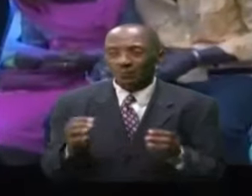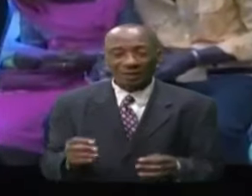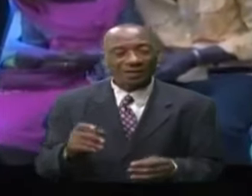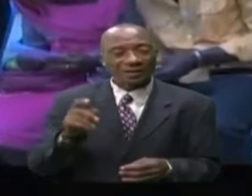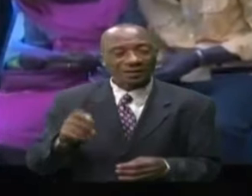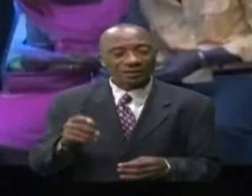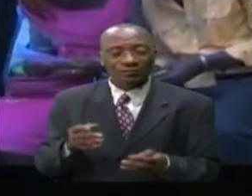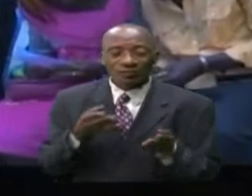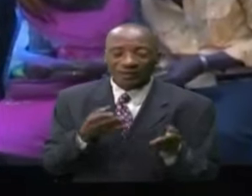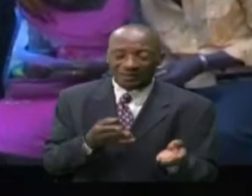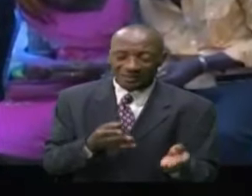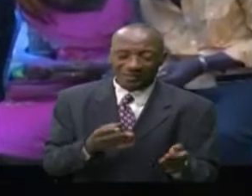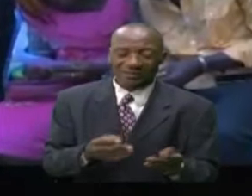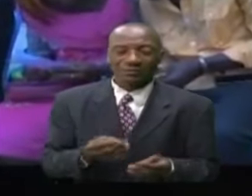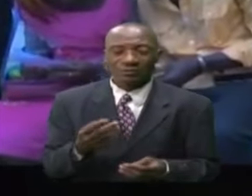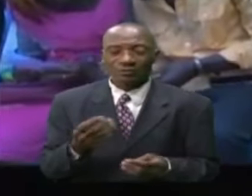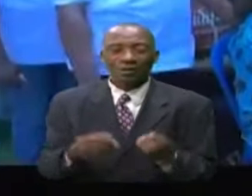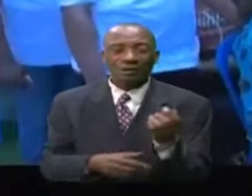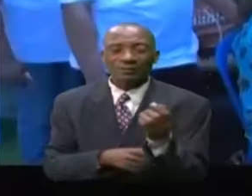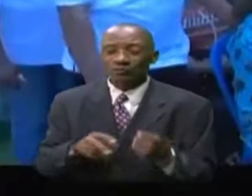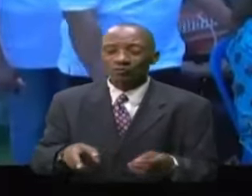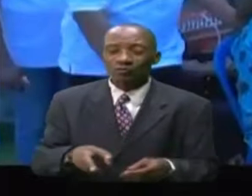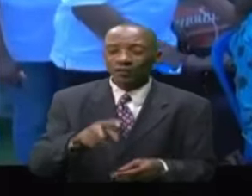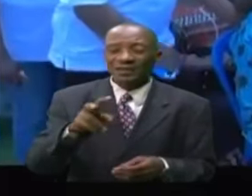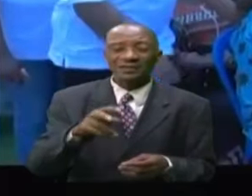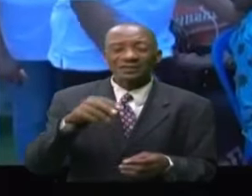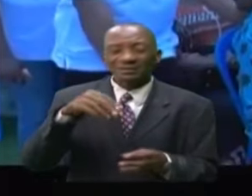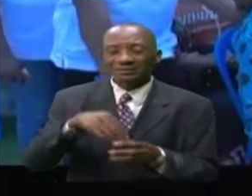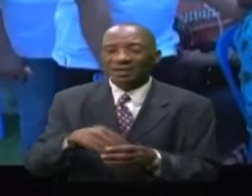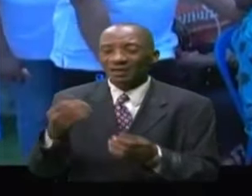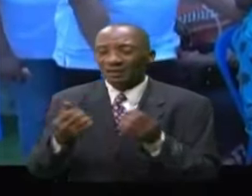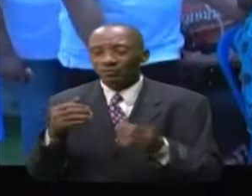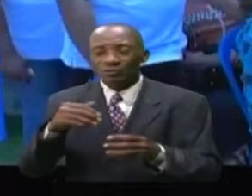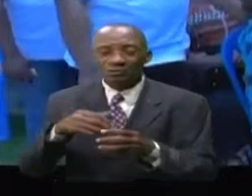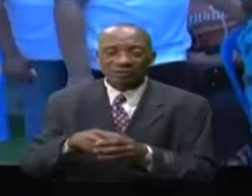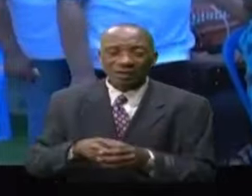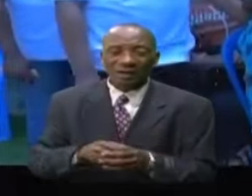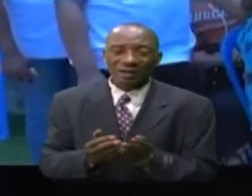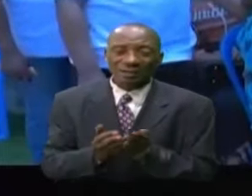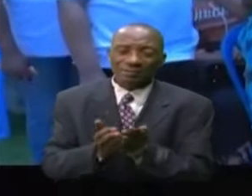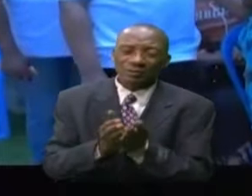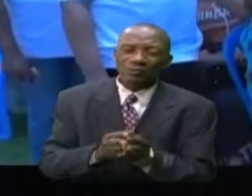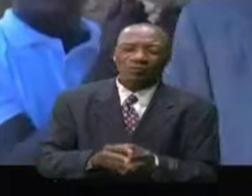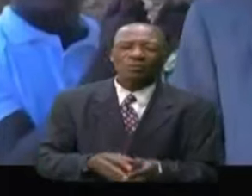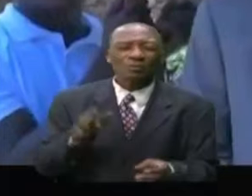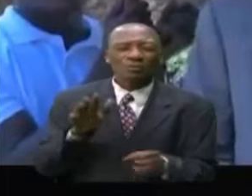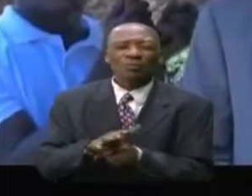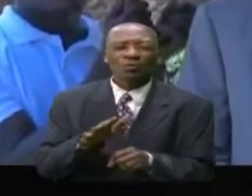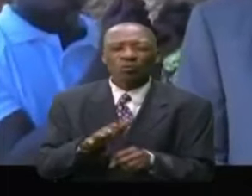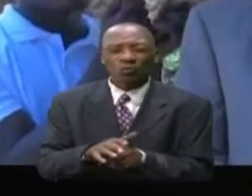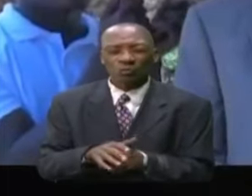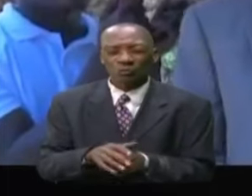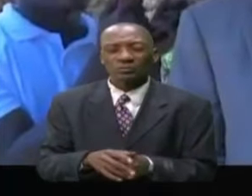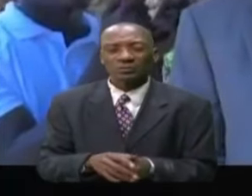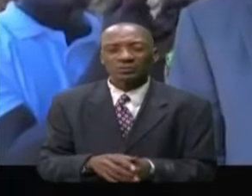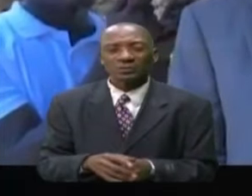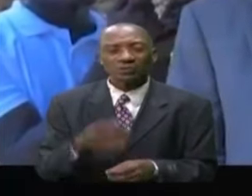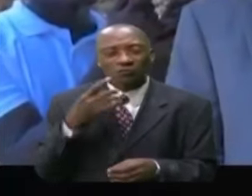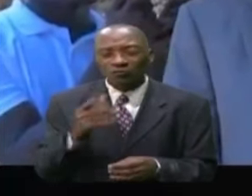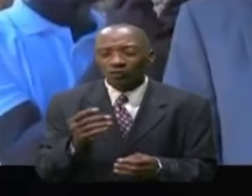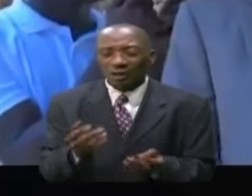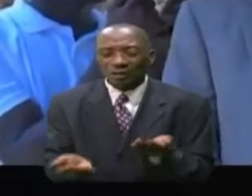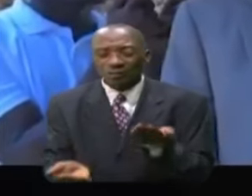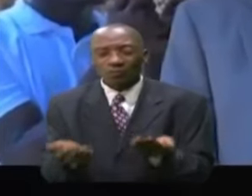membres des familles des victimes de cet accident. Dans son allocution, le directeur administratif d'Afridex a rappelé le sens de cette cérémonie, à